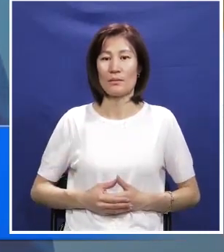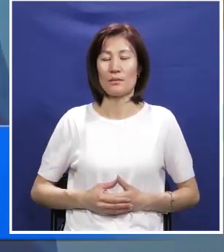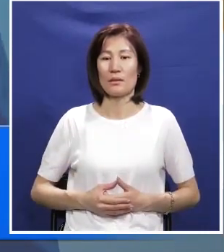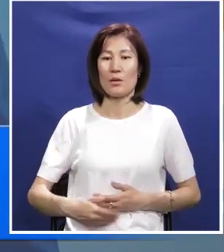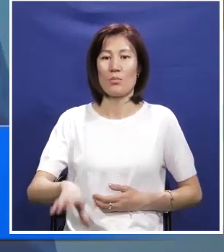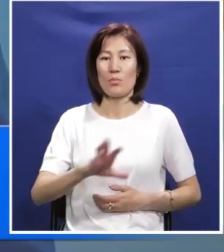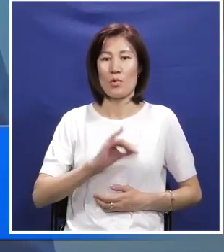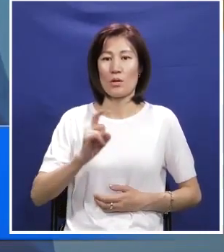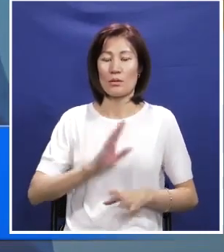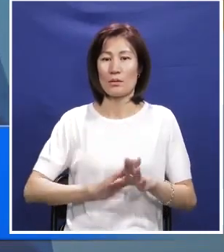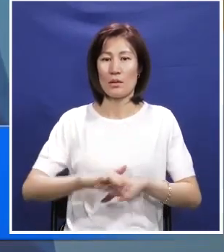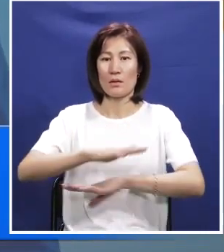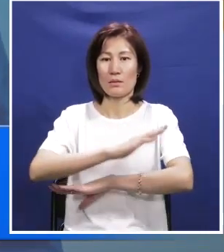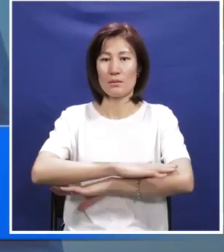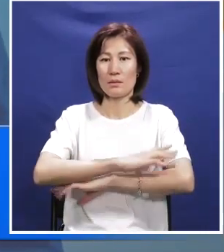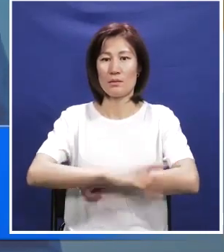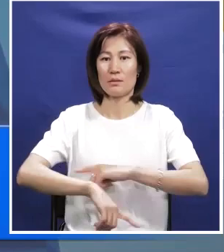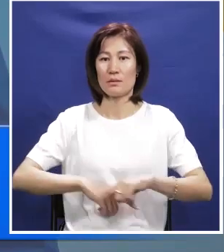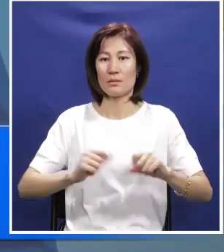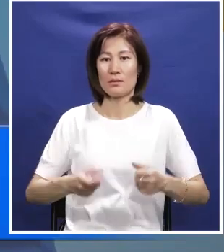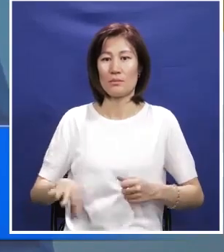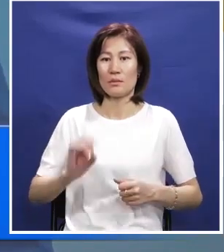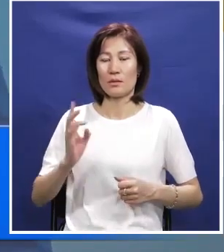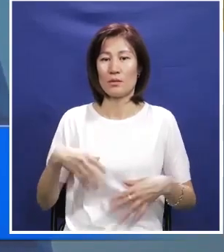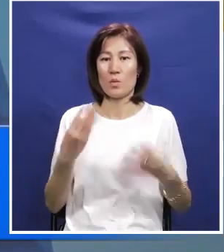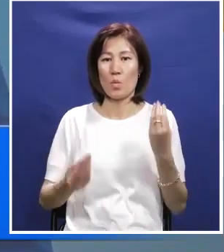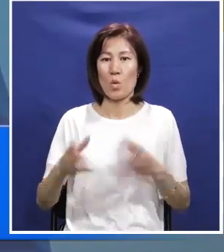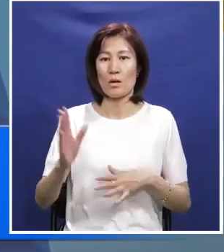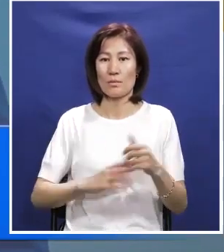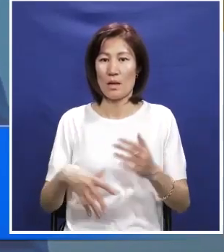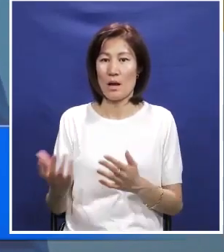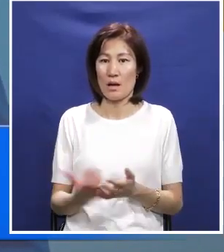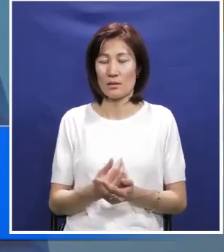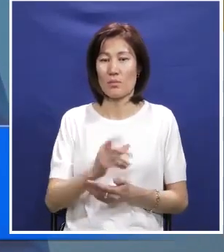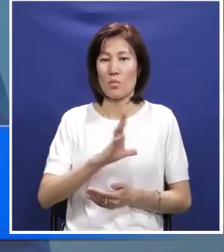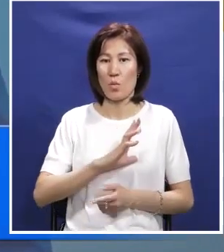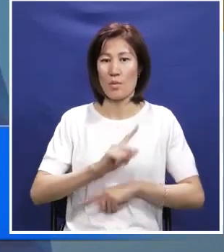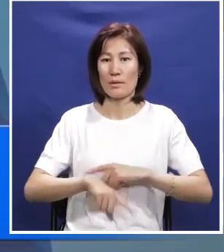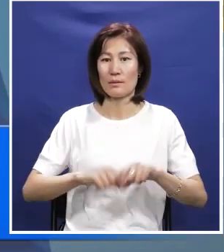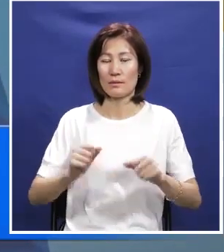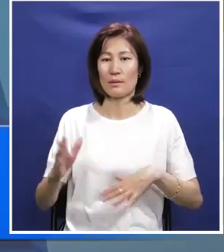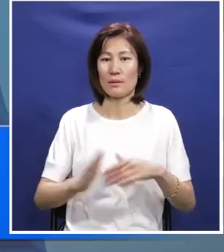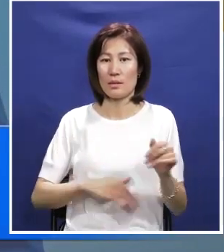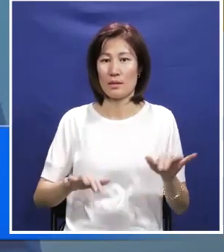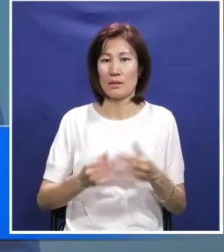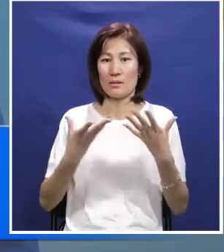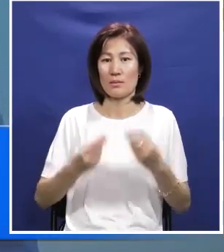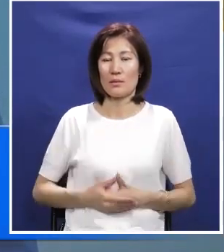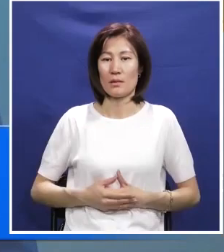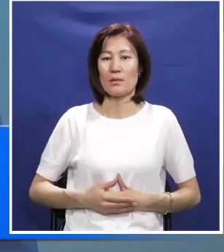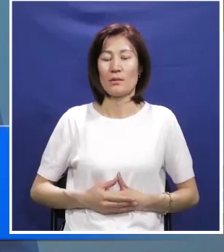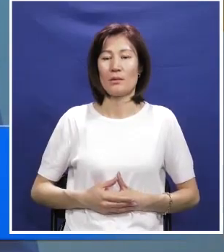балабақша болғандықтан бізде сабақтар ойын тәсілінде алып барылатын болады, әдіс тәсілдер. Және де